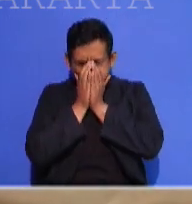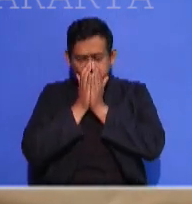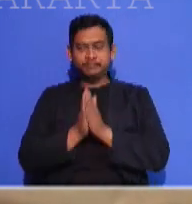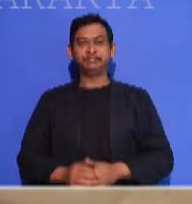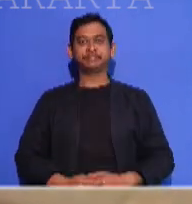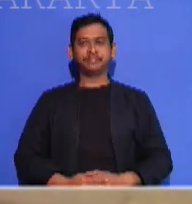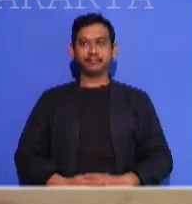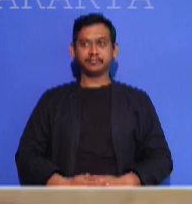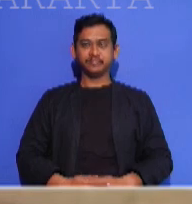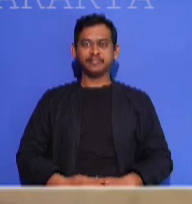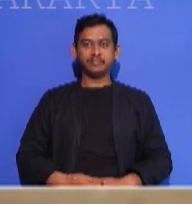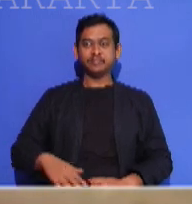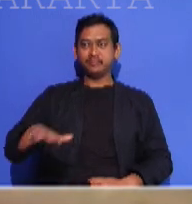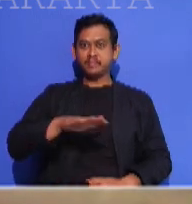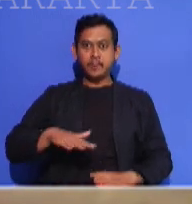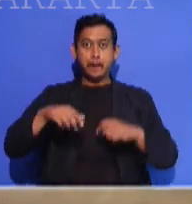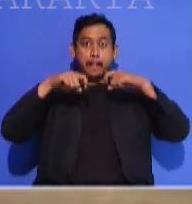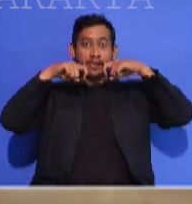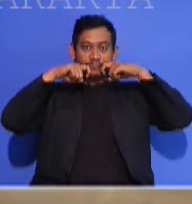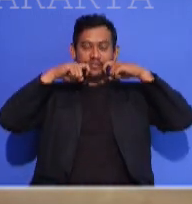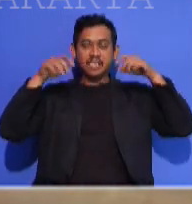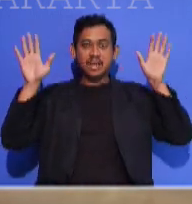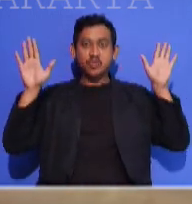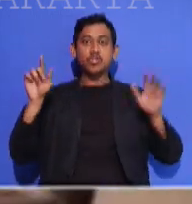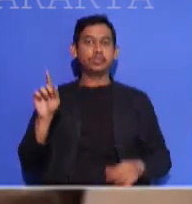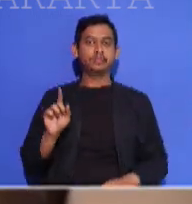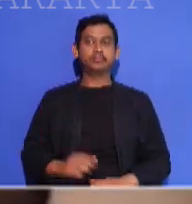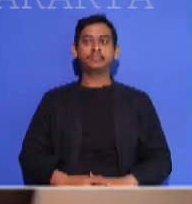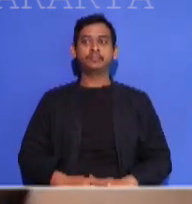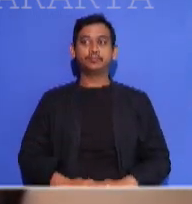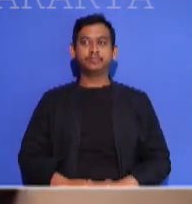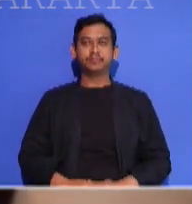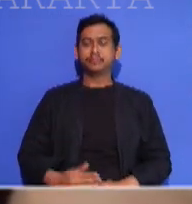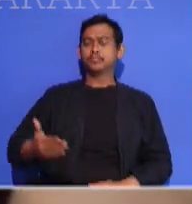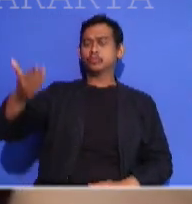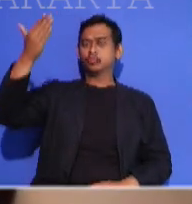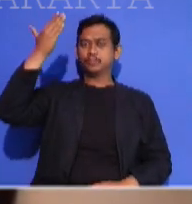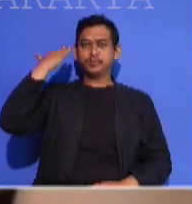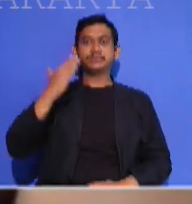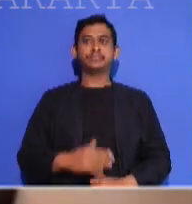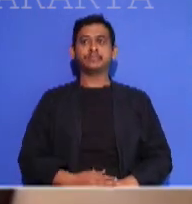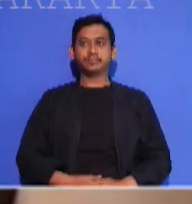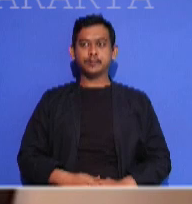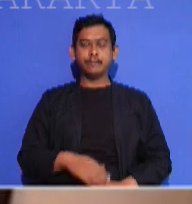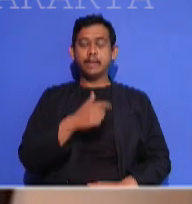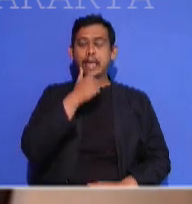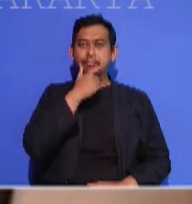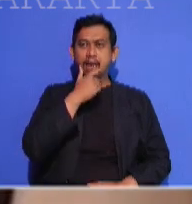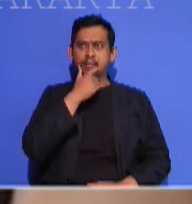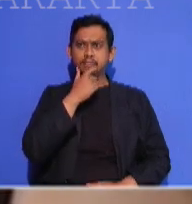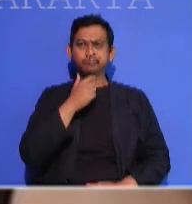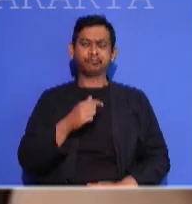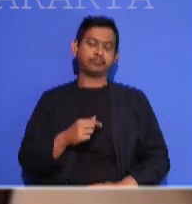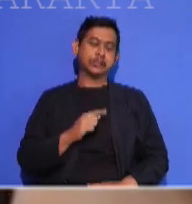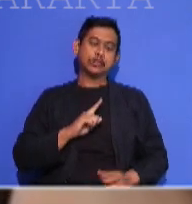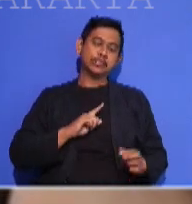kasongan. Sasampunipun pirsa caranipun damel, nalika jaman semanten Simbah Tukirah tanpa tido-tido damel